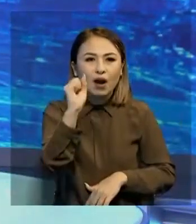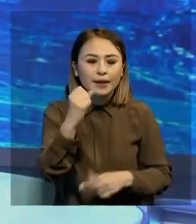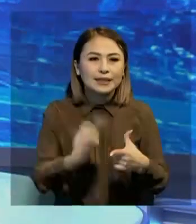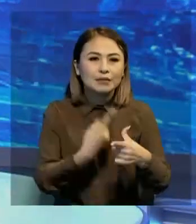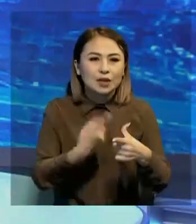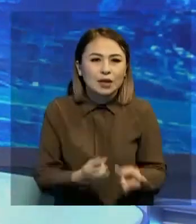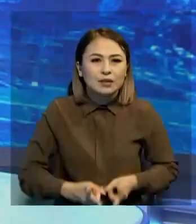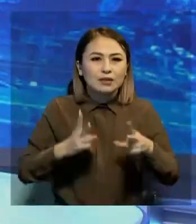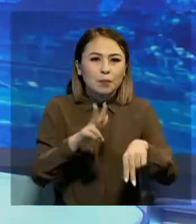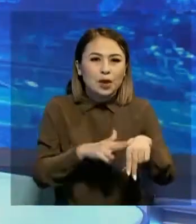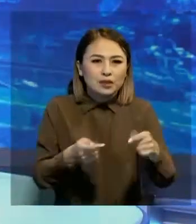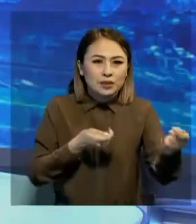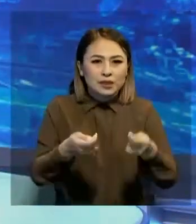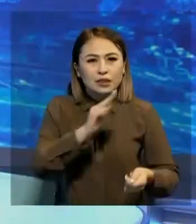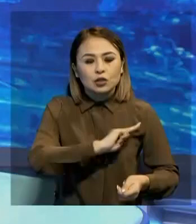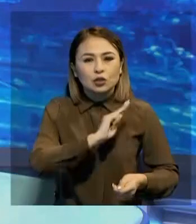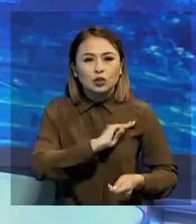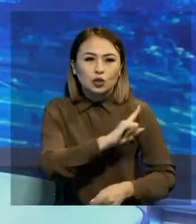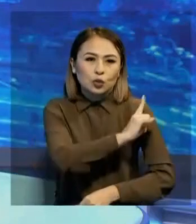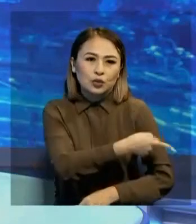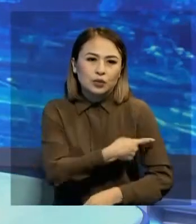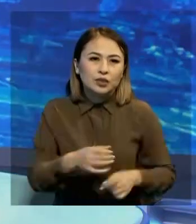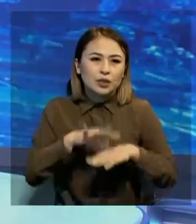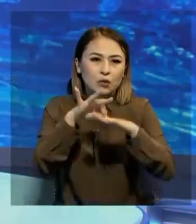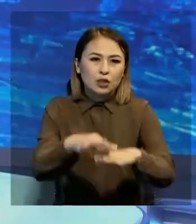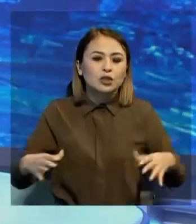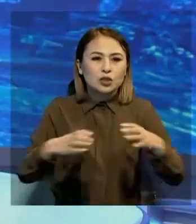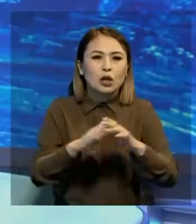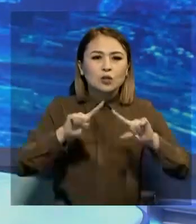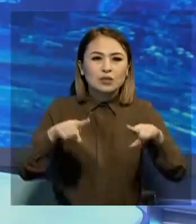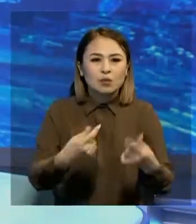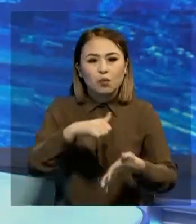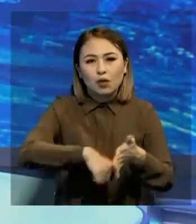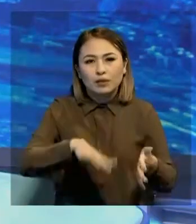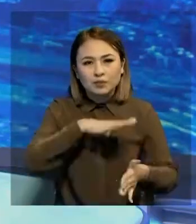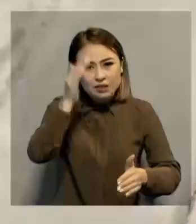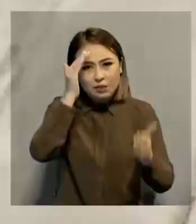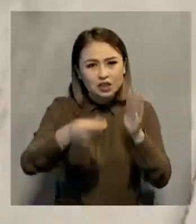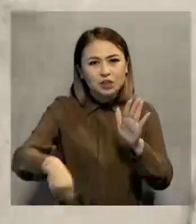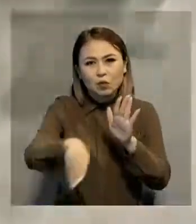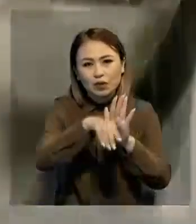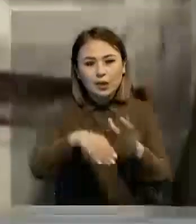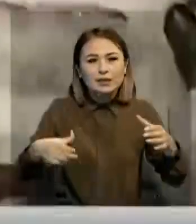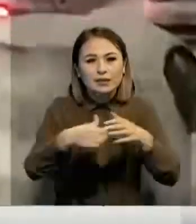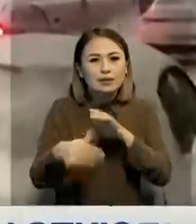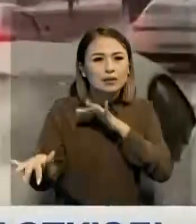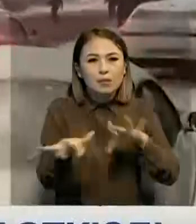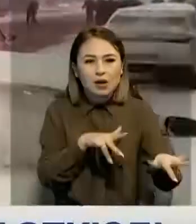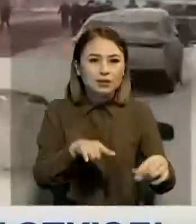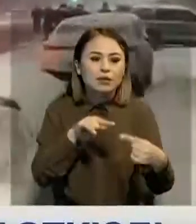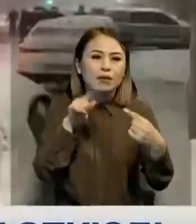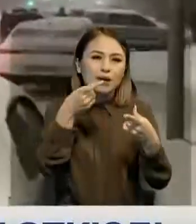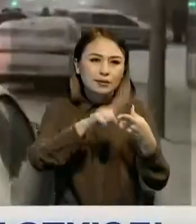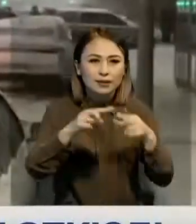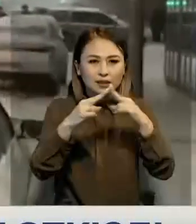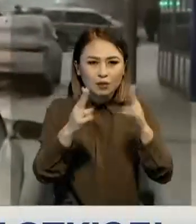есімді криминалды полиция басқармасы қызметкерінің күш қолдану дерегі бойынша ұсталуы себеп болған. Сыбайлас жемқорлыққа қарсы іс-қимыл